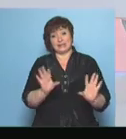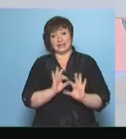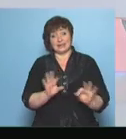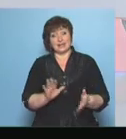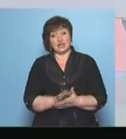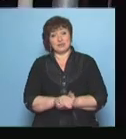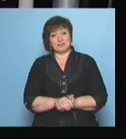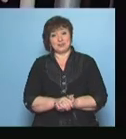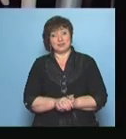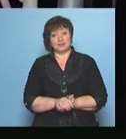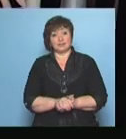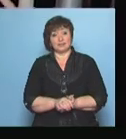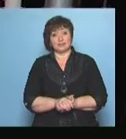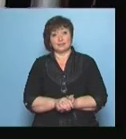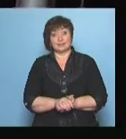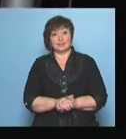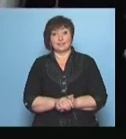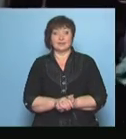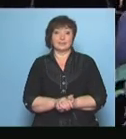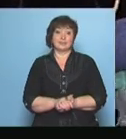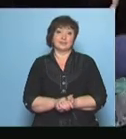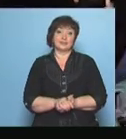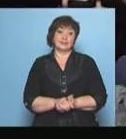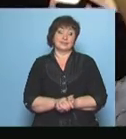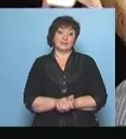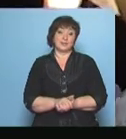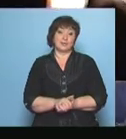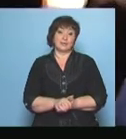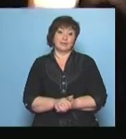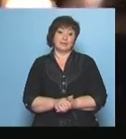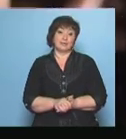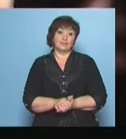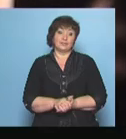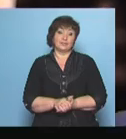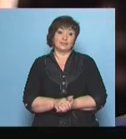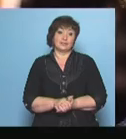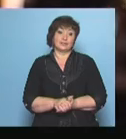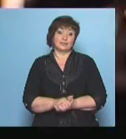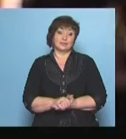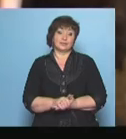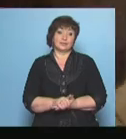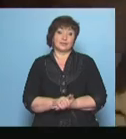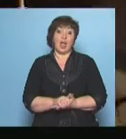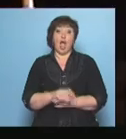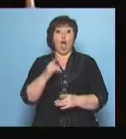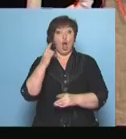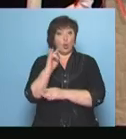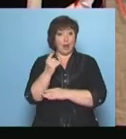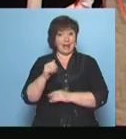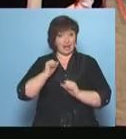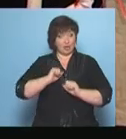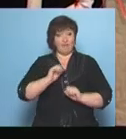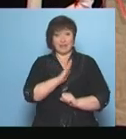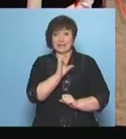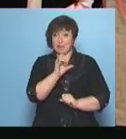Городиловой. Свет убери! Фу, глаза режет! Кукольные герои актеры Владимира